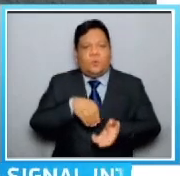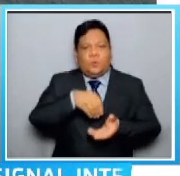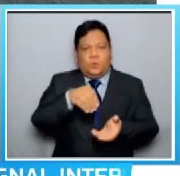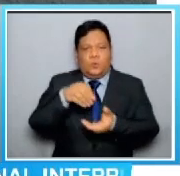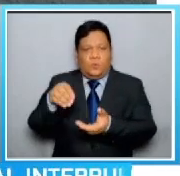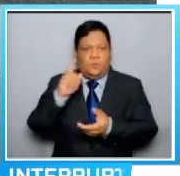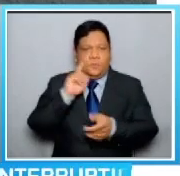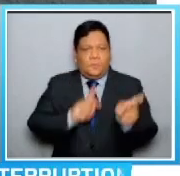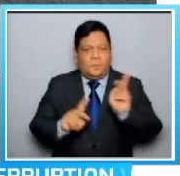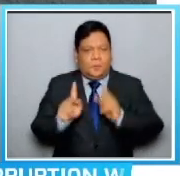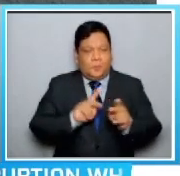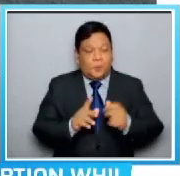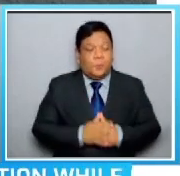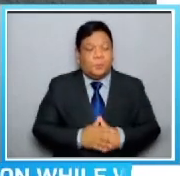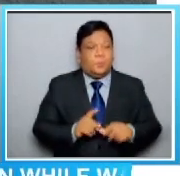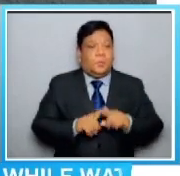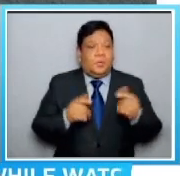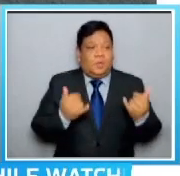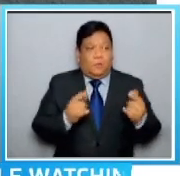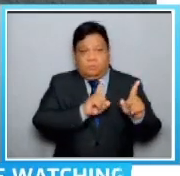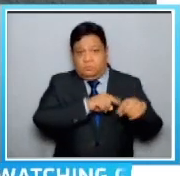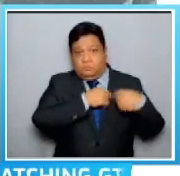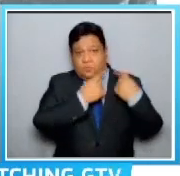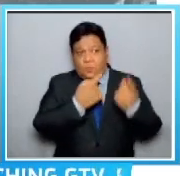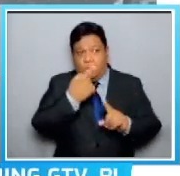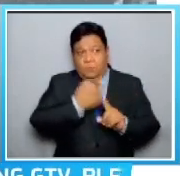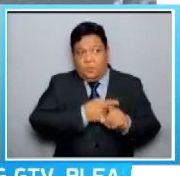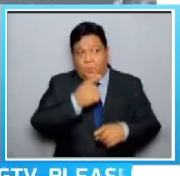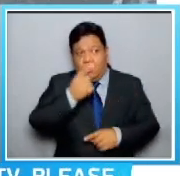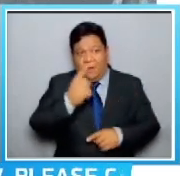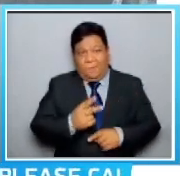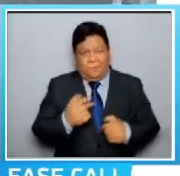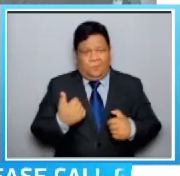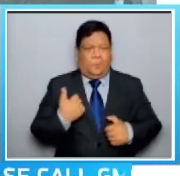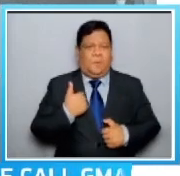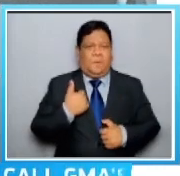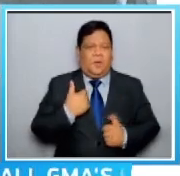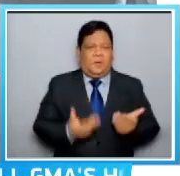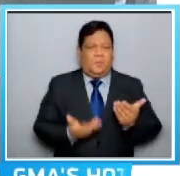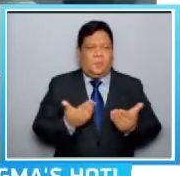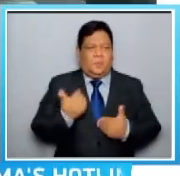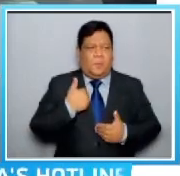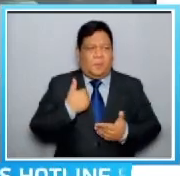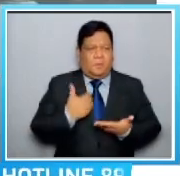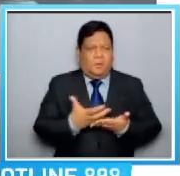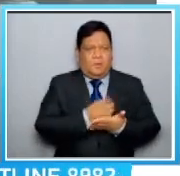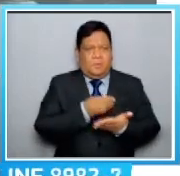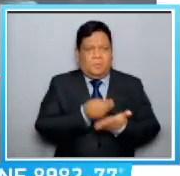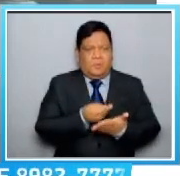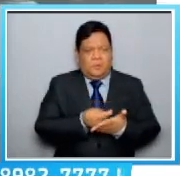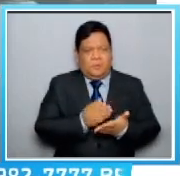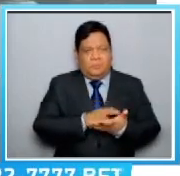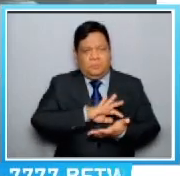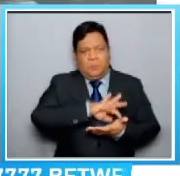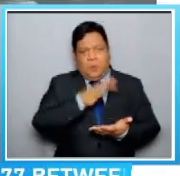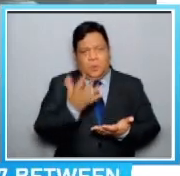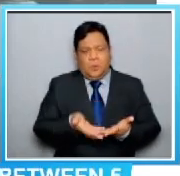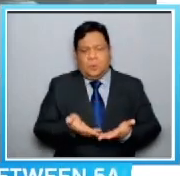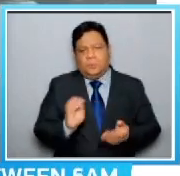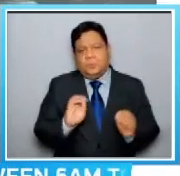ngayon, sa 1.5 months po, siguro wala pa po sigurong ganun, ano, ganung kalaking halaga ang